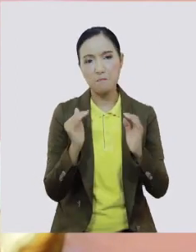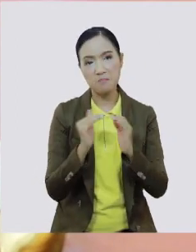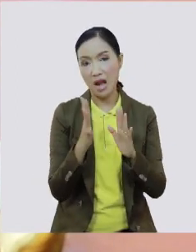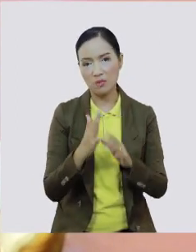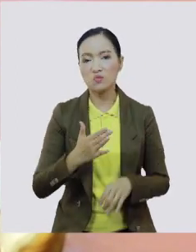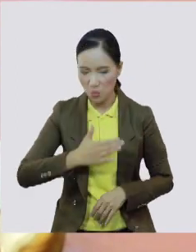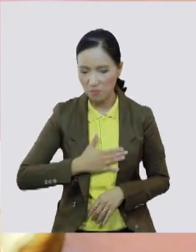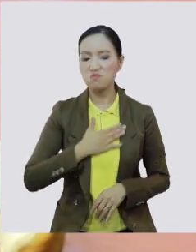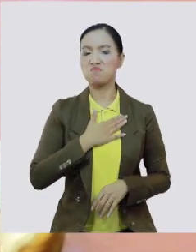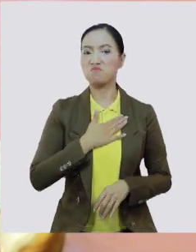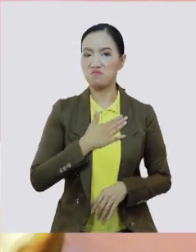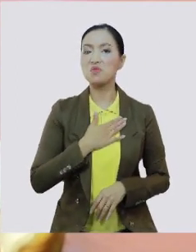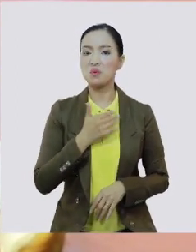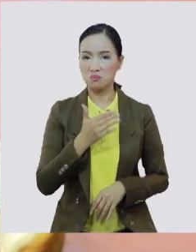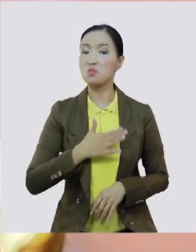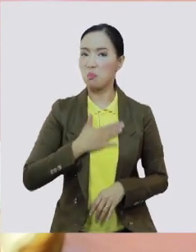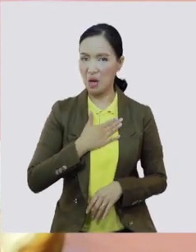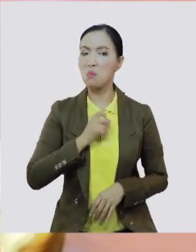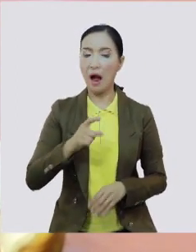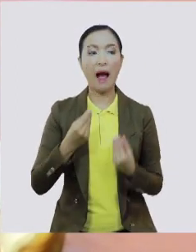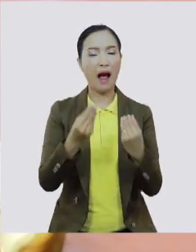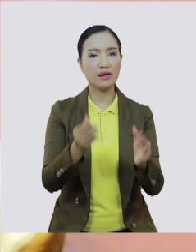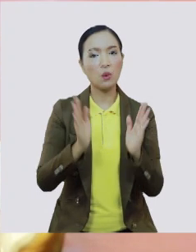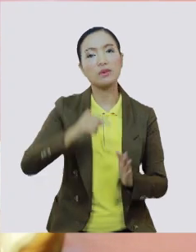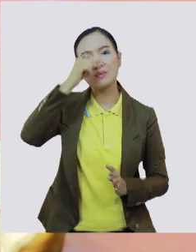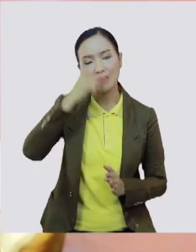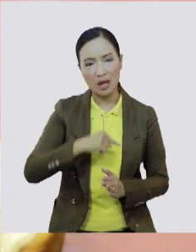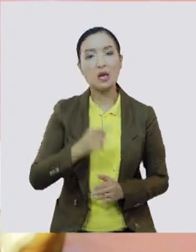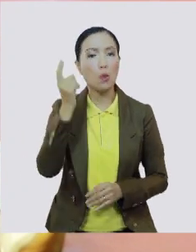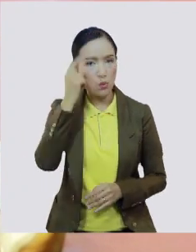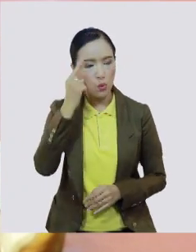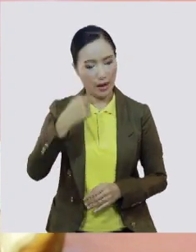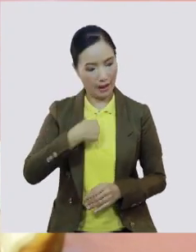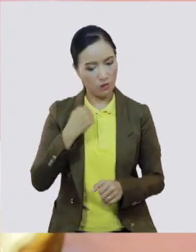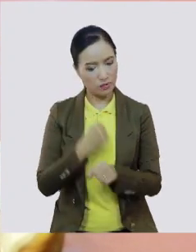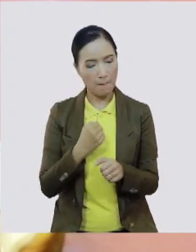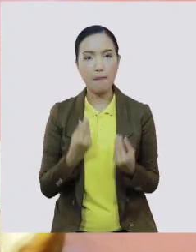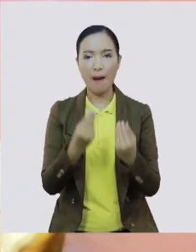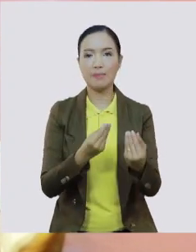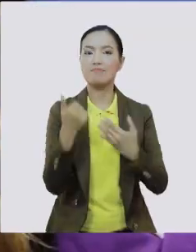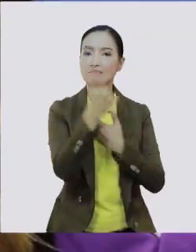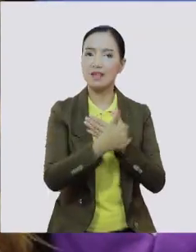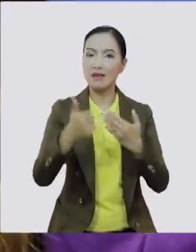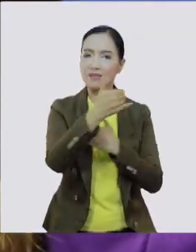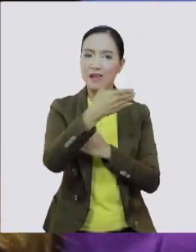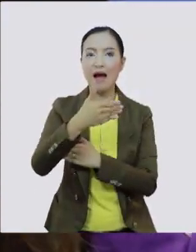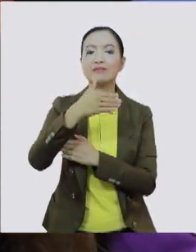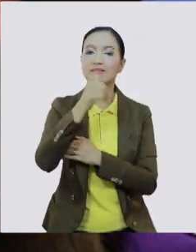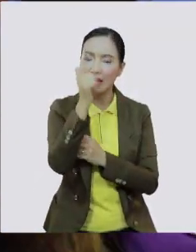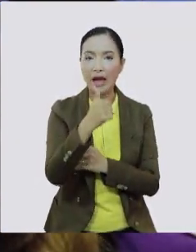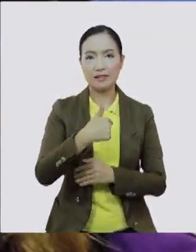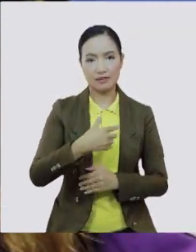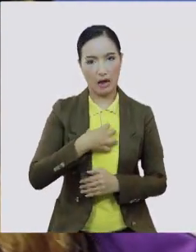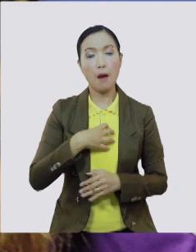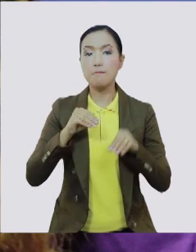ภูมิใจที่เราได้รับอะว่าให้คนไทยได้รับรู้ว่าเราทำเพื่อประเทศชาติของเราได้หนูอยากประกา